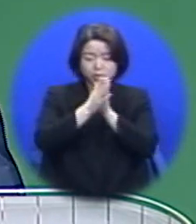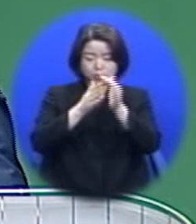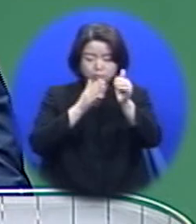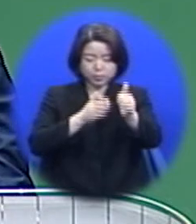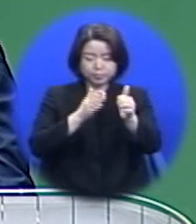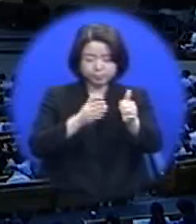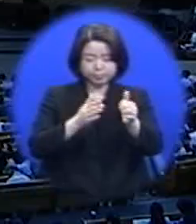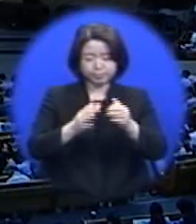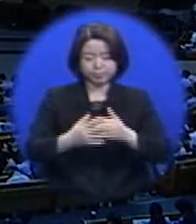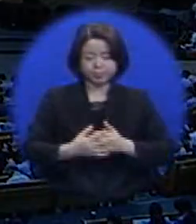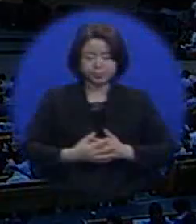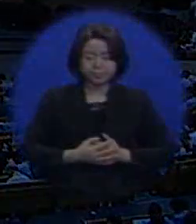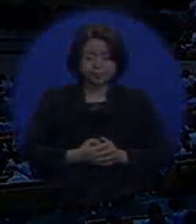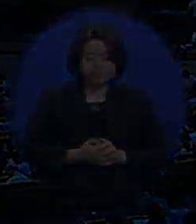은혜와 사랑이 충만하신 하나님